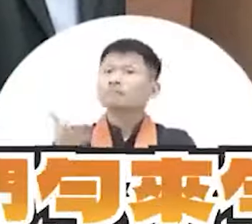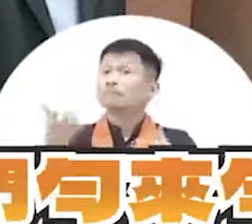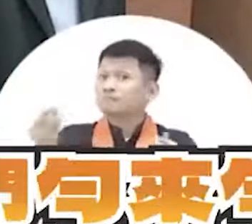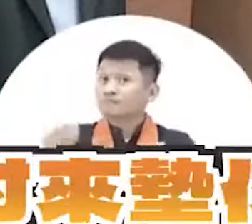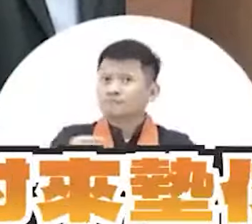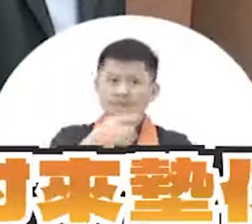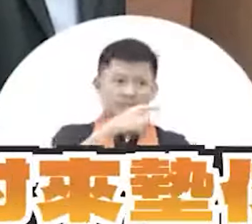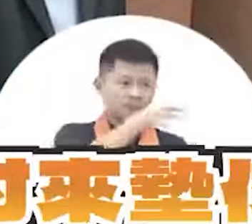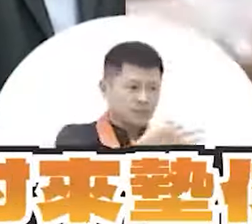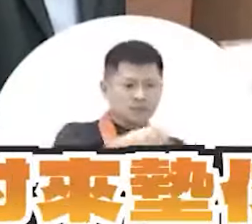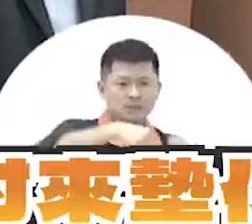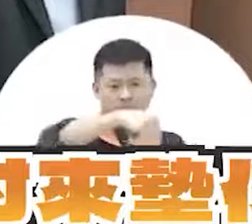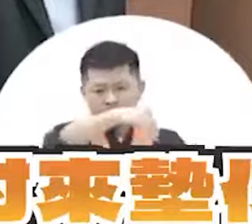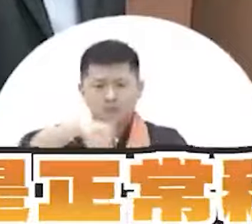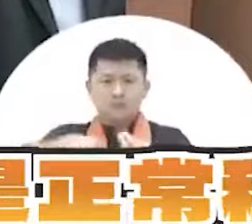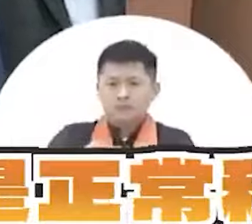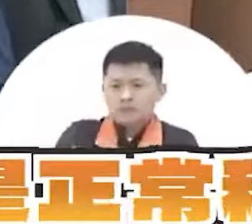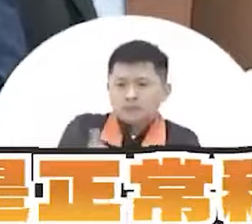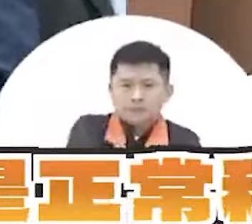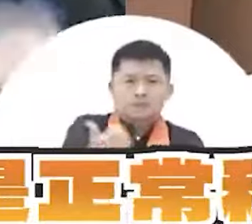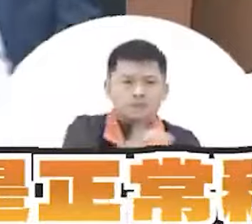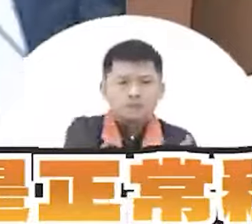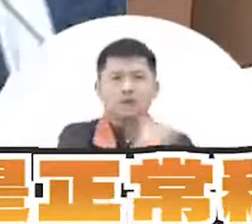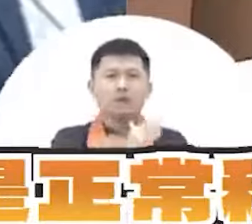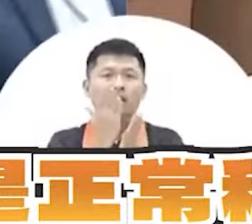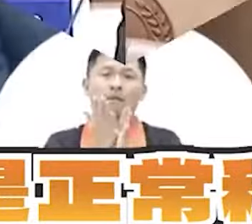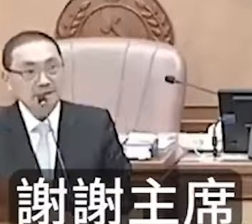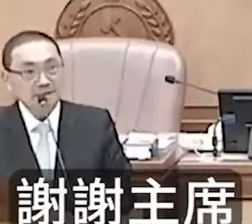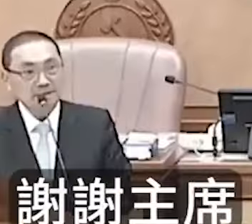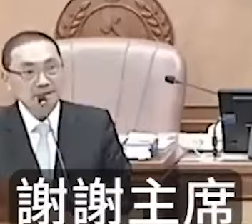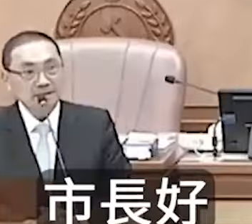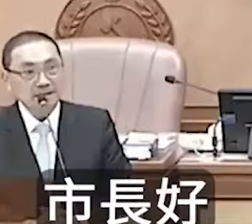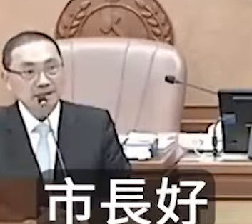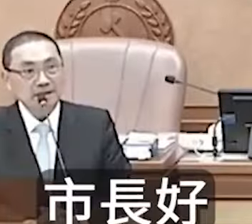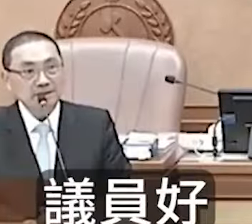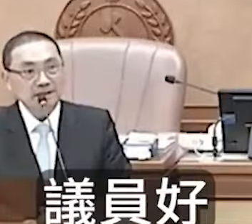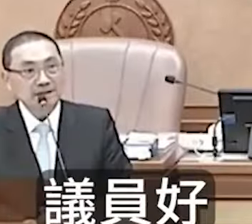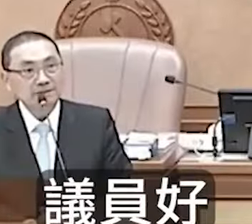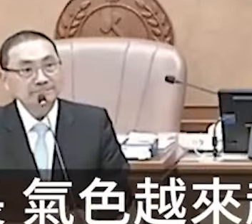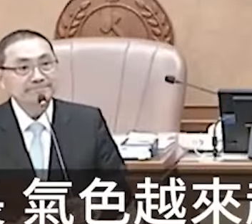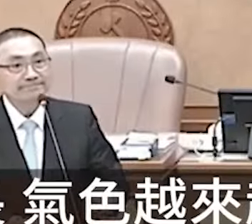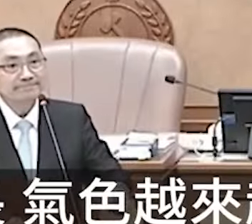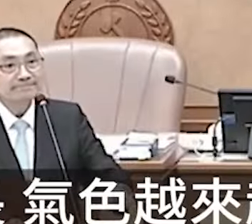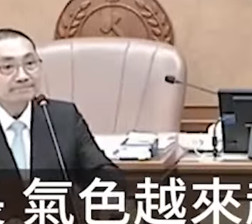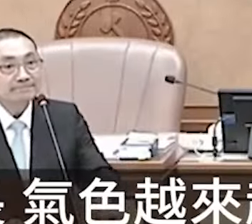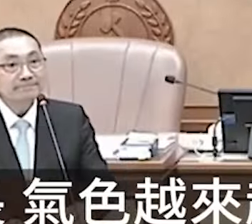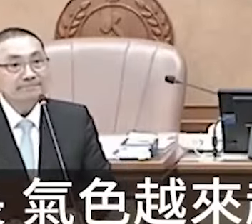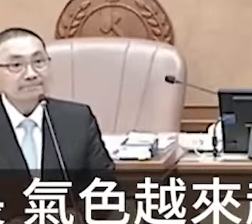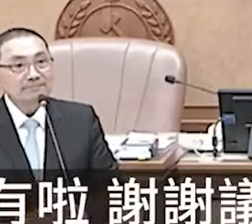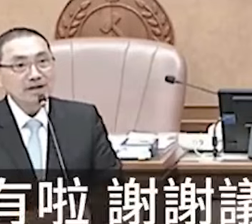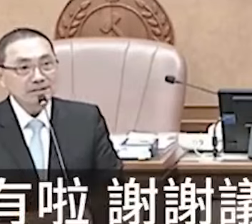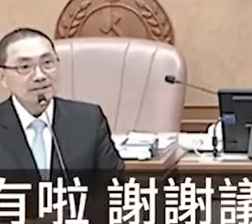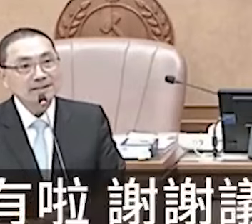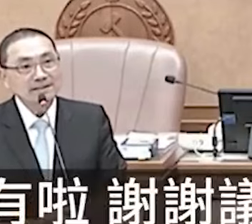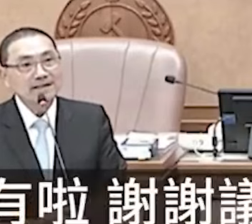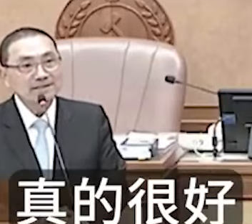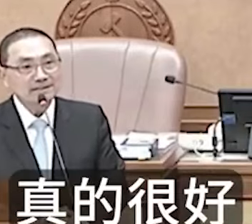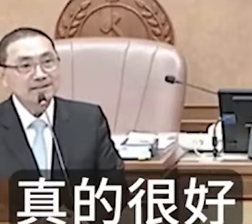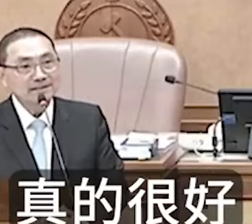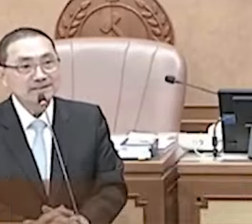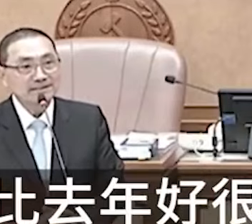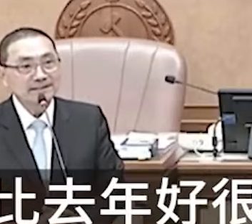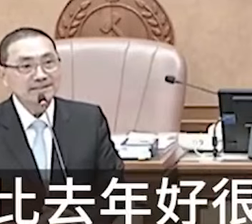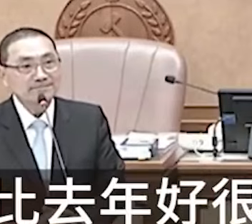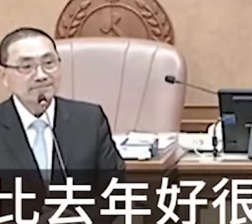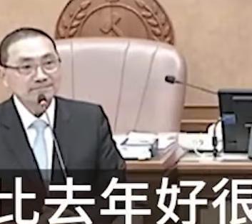来云去，垫付来垫付去，这不是正常程序啦。感谢主席，市长好， 你好， 市长气色越来越好， 没有，谢谢， 真的很